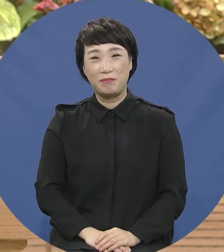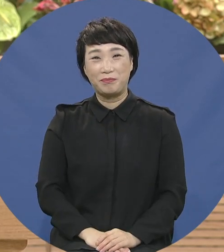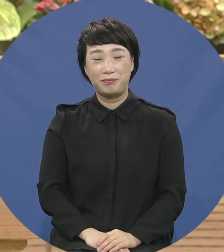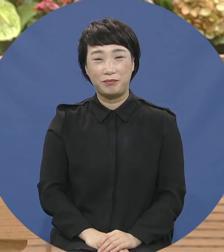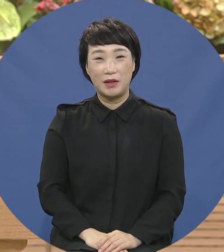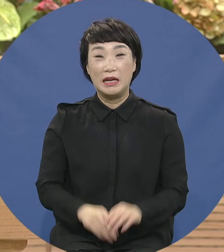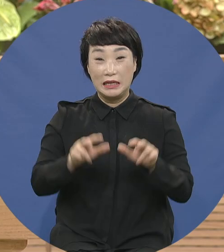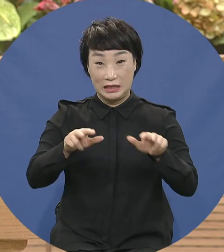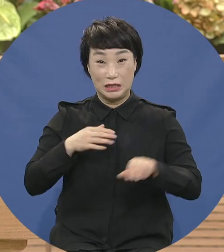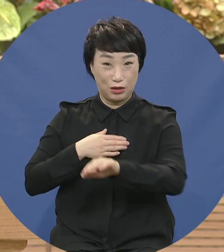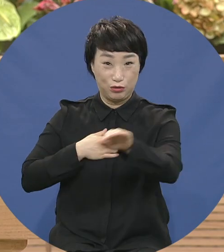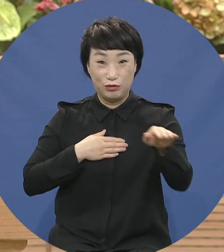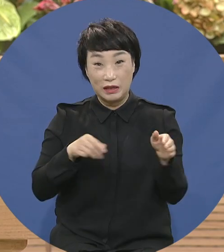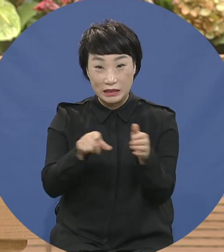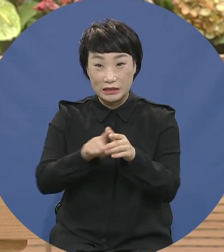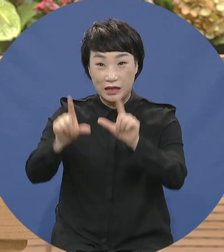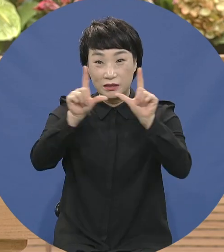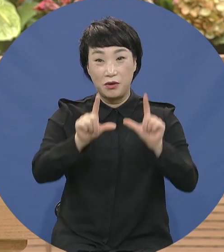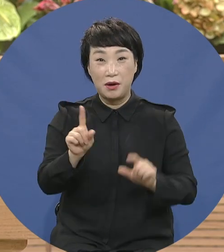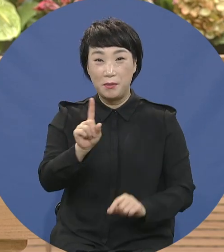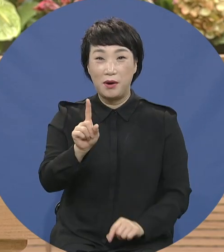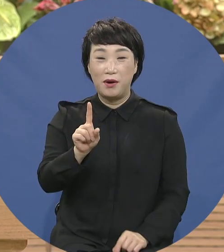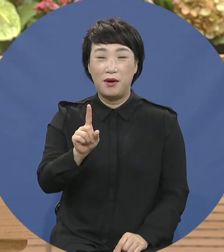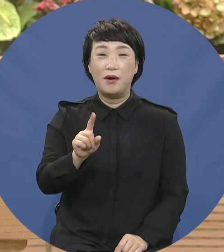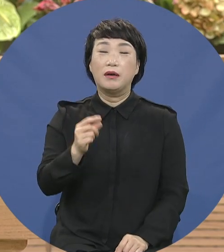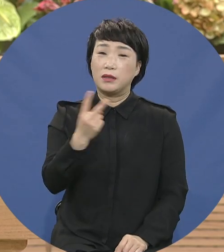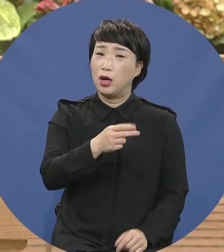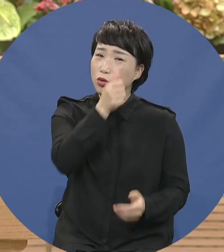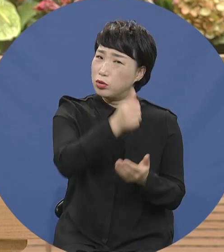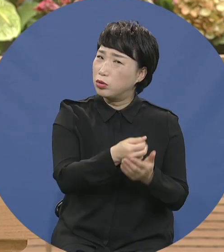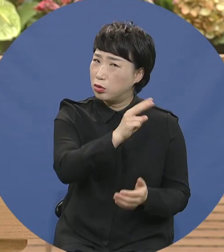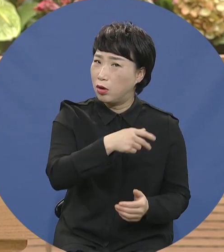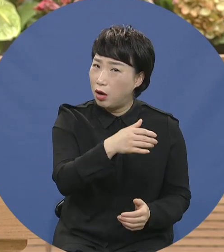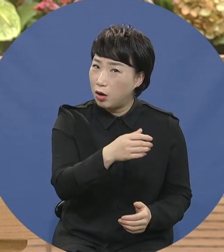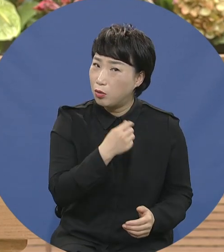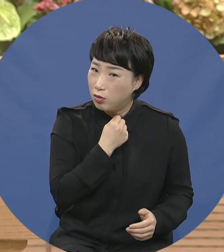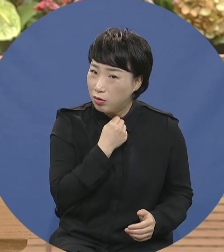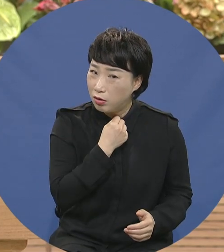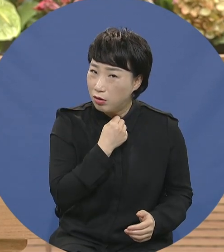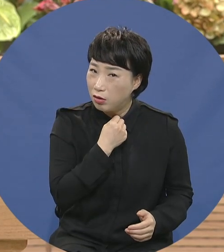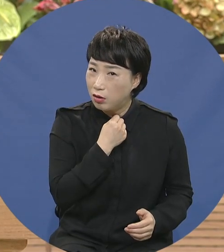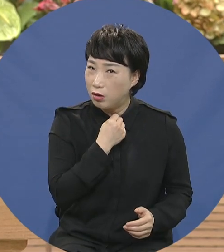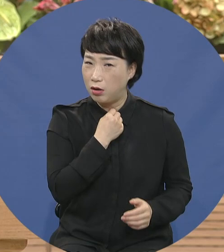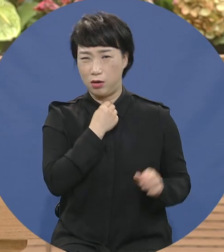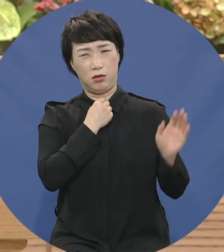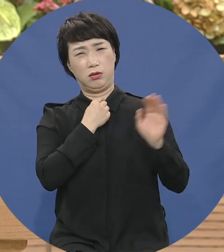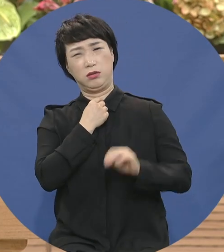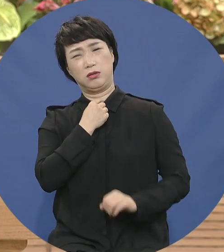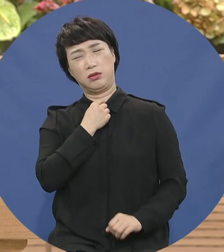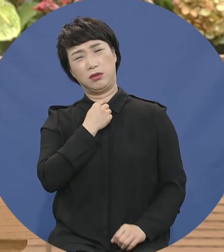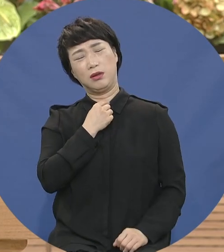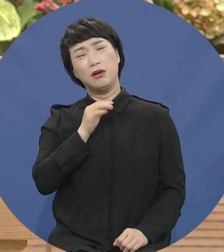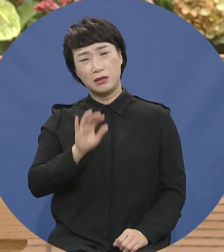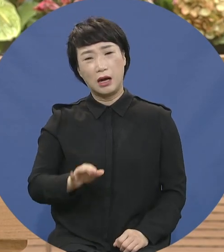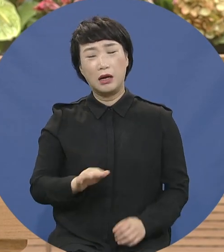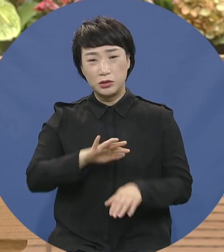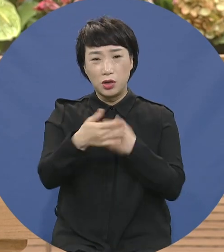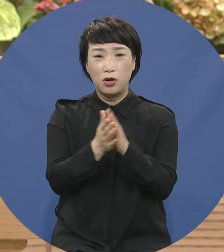이제 우리 신앙생활은 다시 죄로 돌아가야 될까요? 그래도